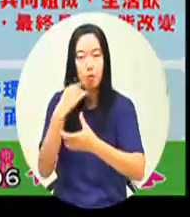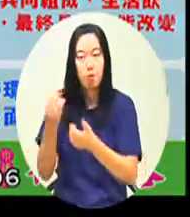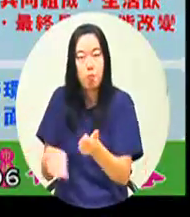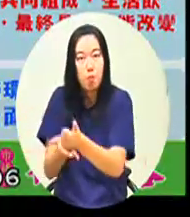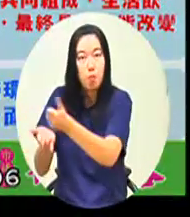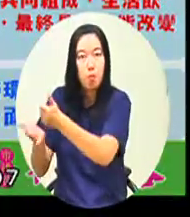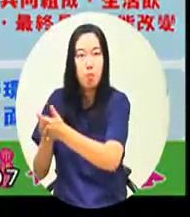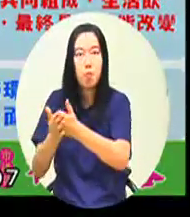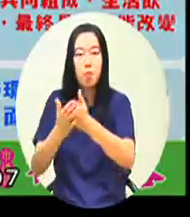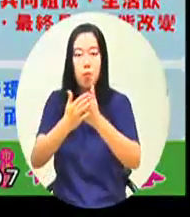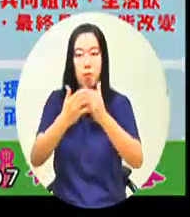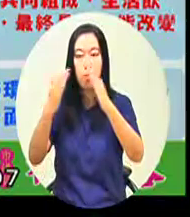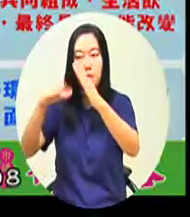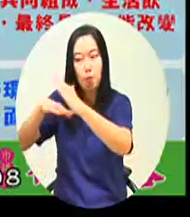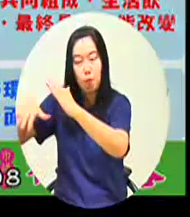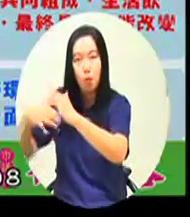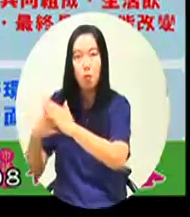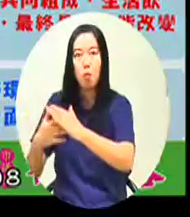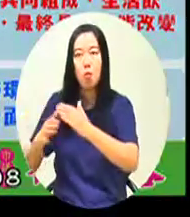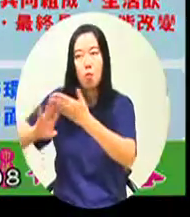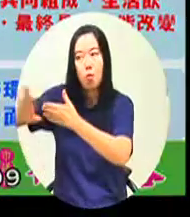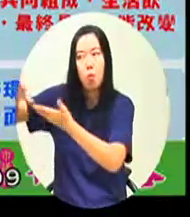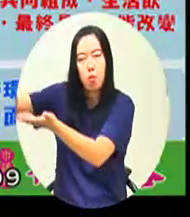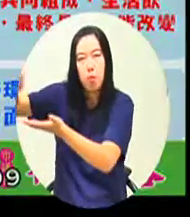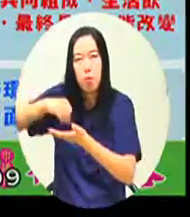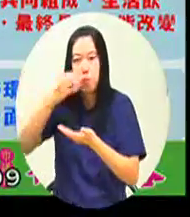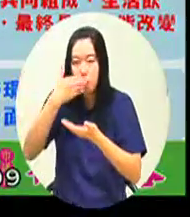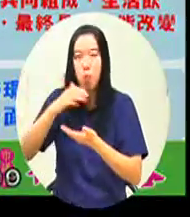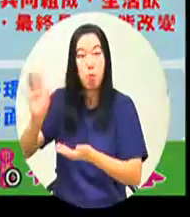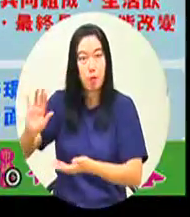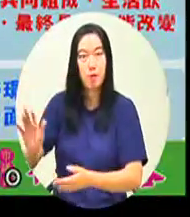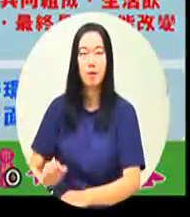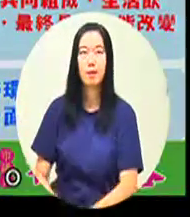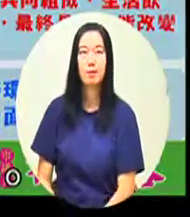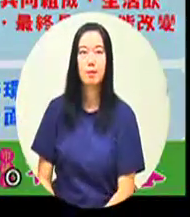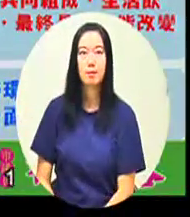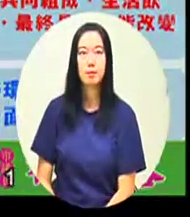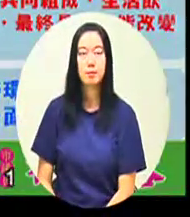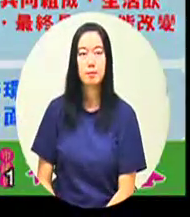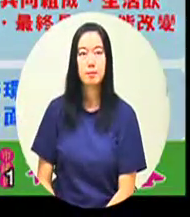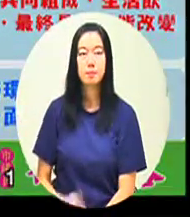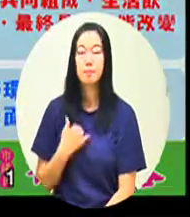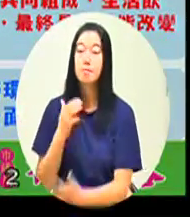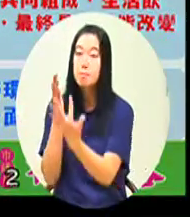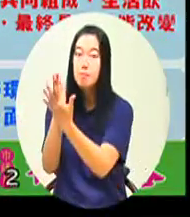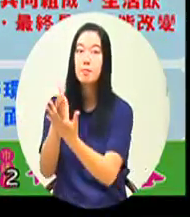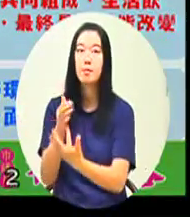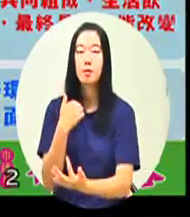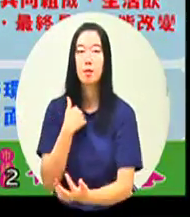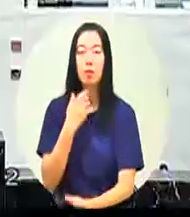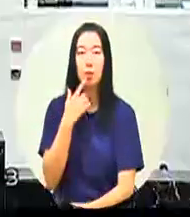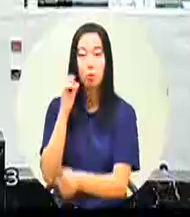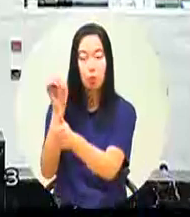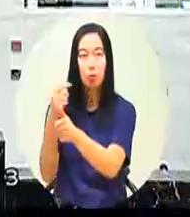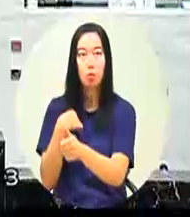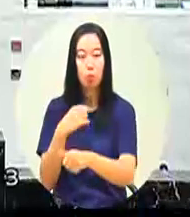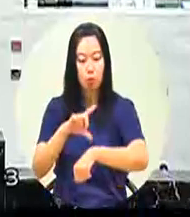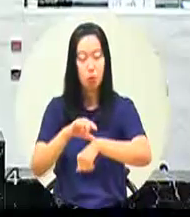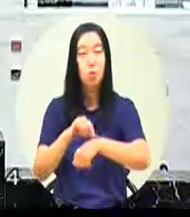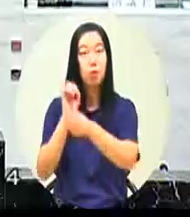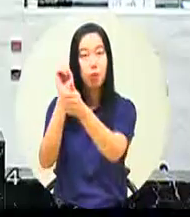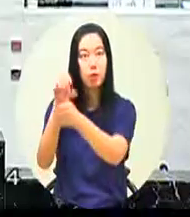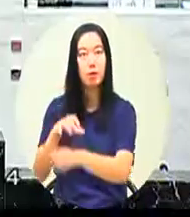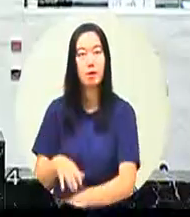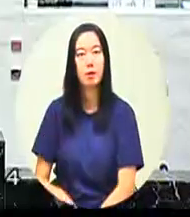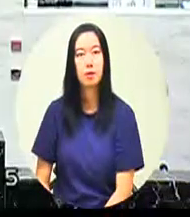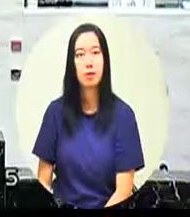庭啊，减少外食。 那个议员啊，我打断一下了哈，可以扣掉啊，我先处理这个 三